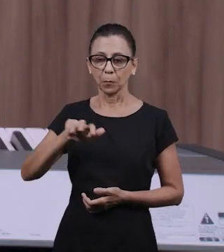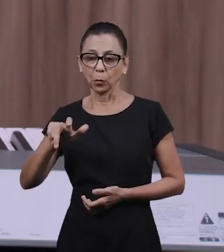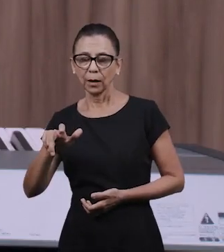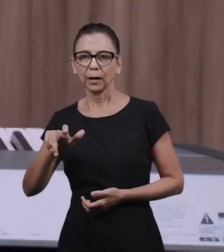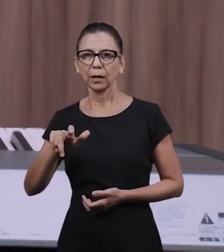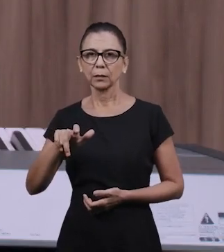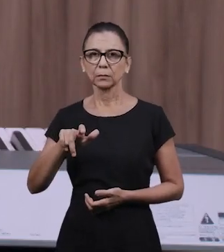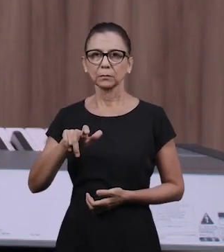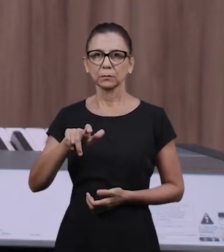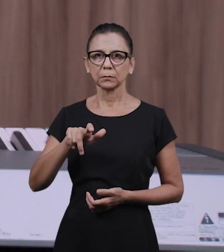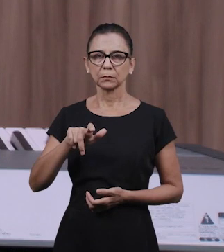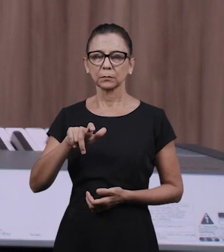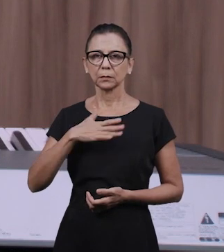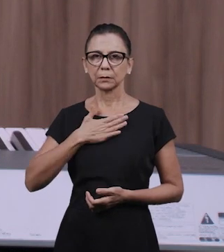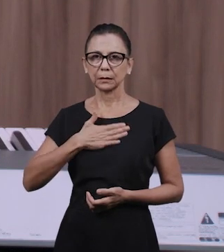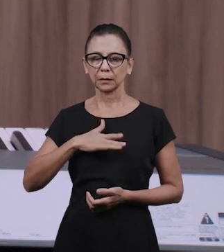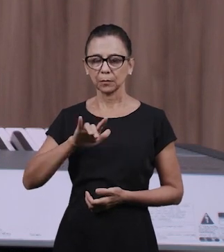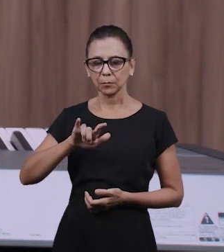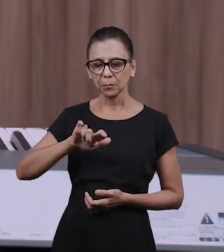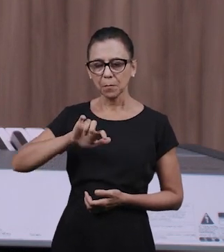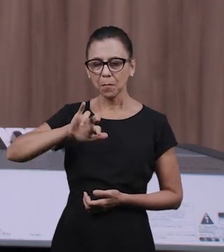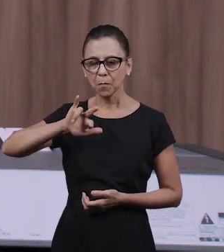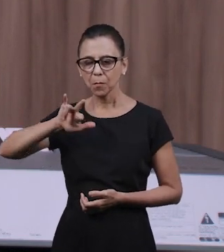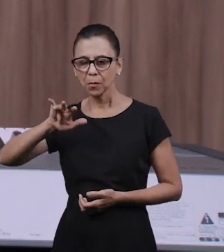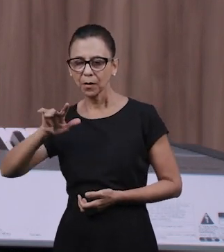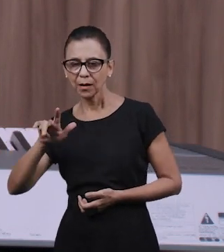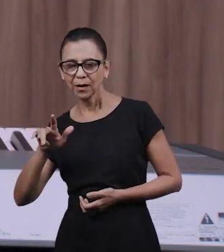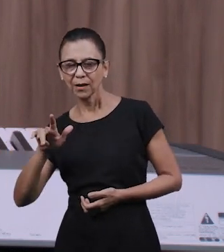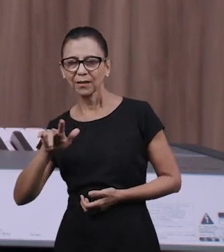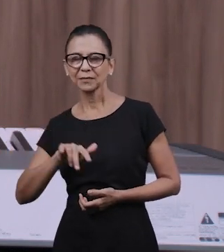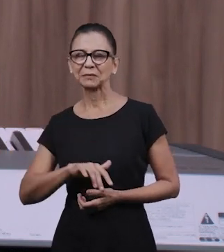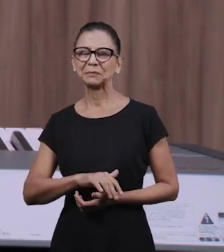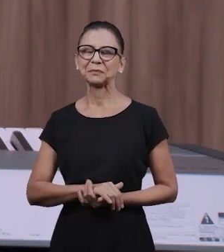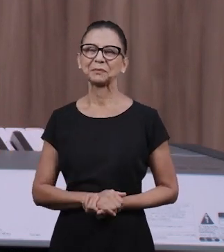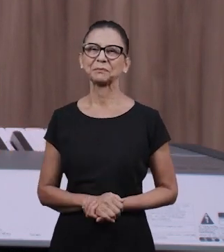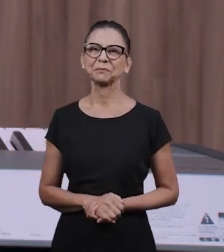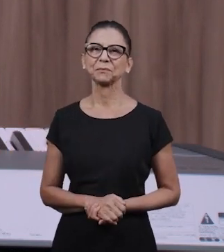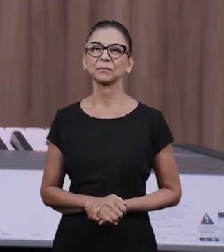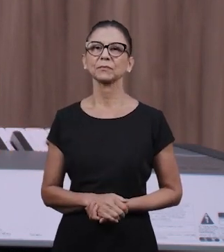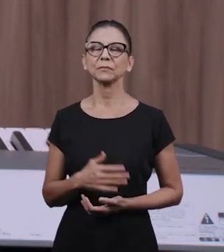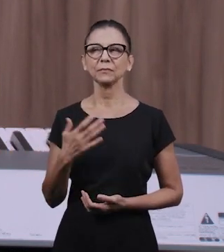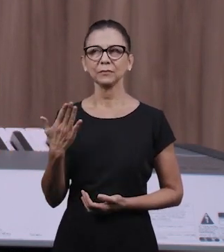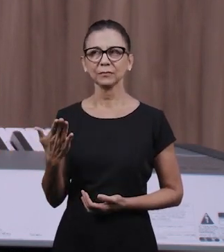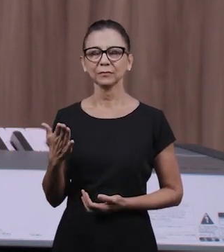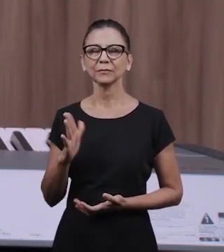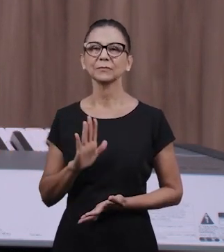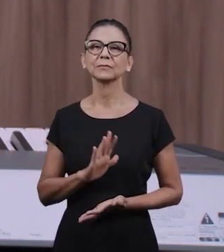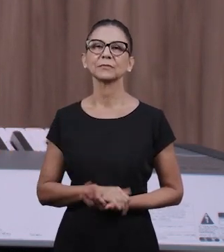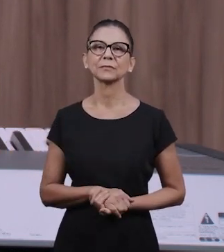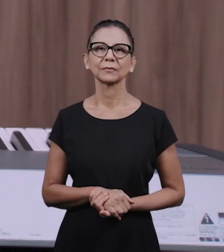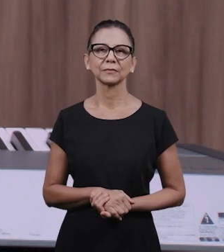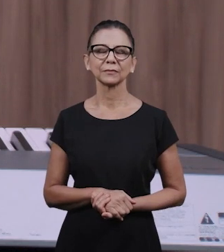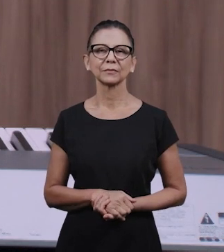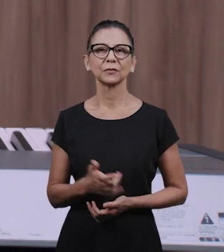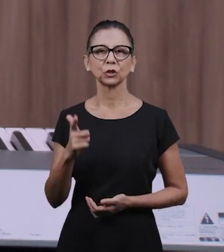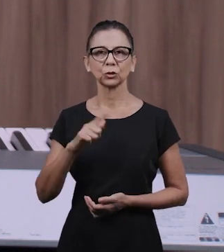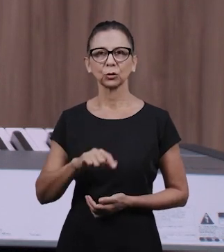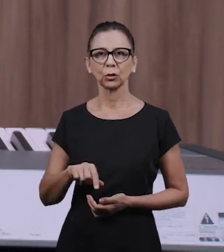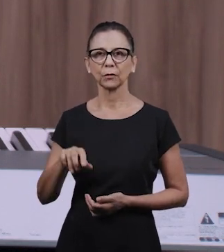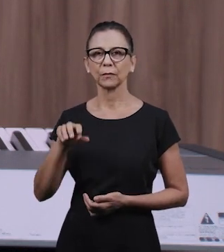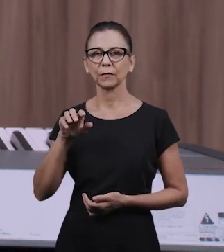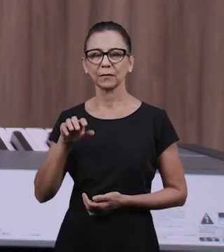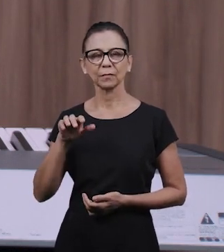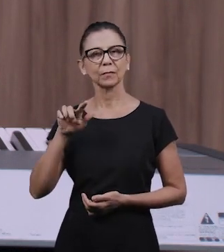discret. Après, on descend. 5, 4, 3, 2, 1. On passe discrètement le doigt